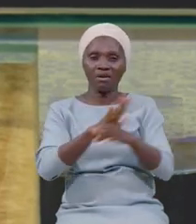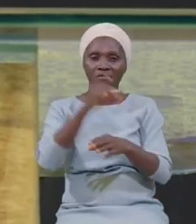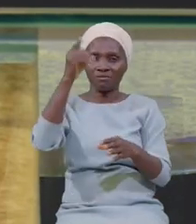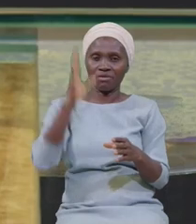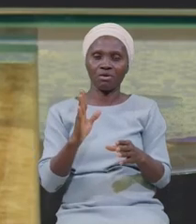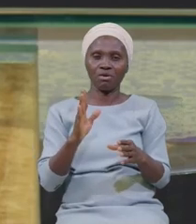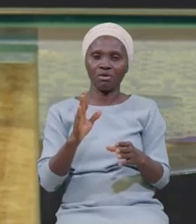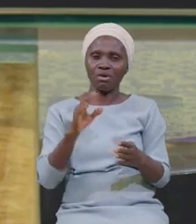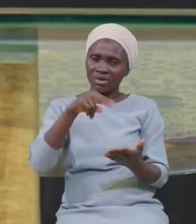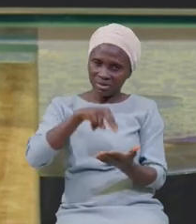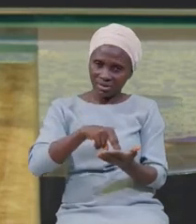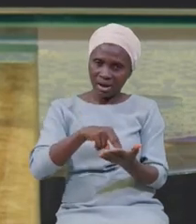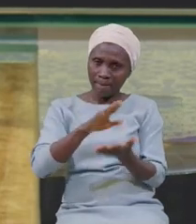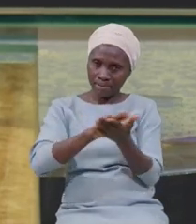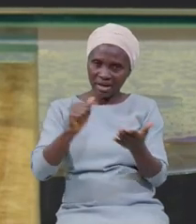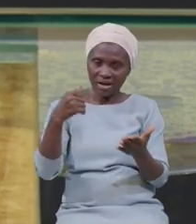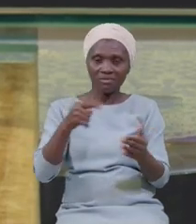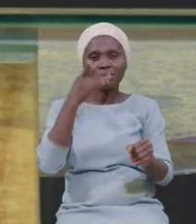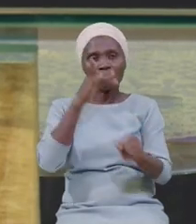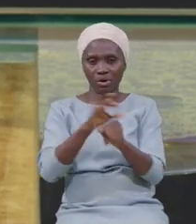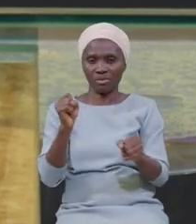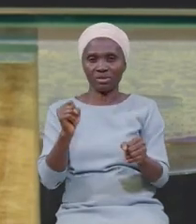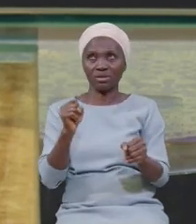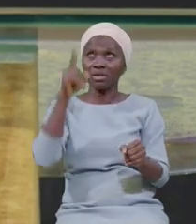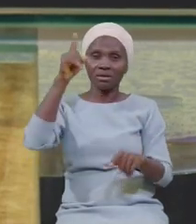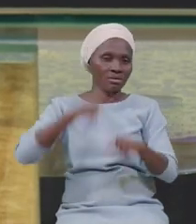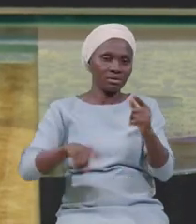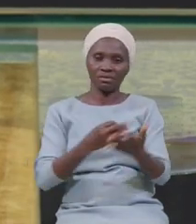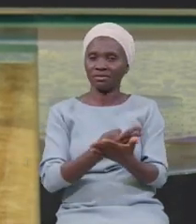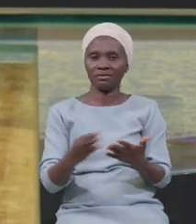Tenez-vous sur les promesses infaillibles.